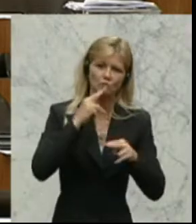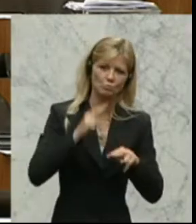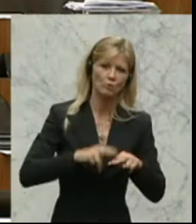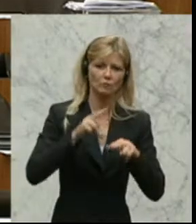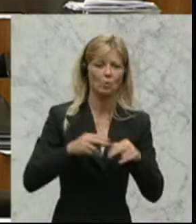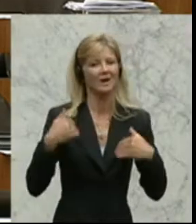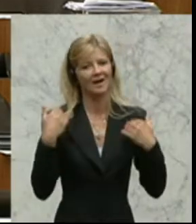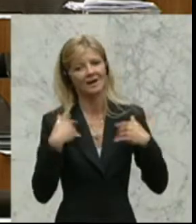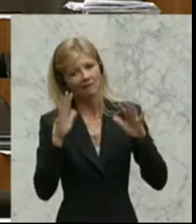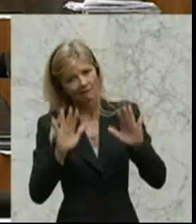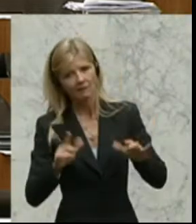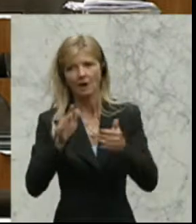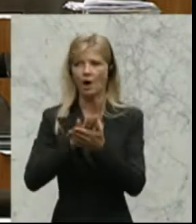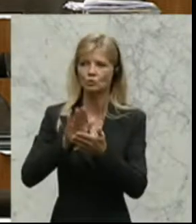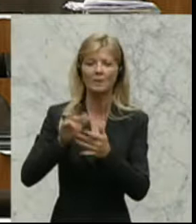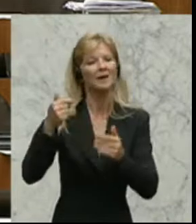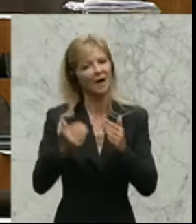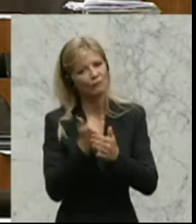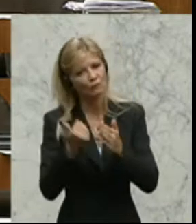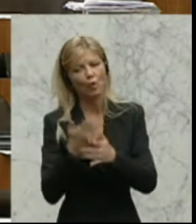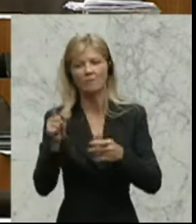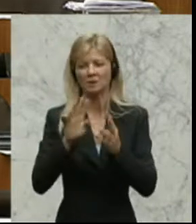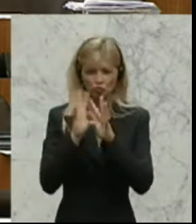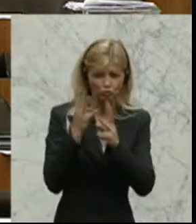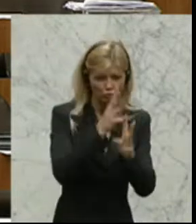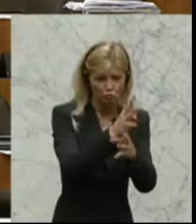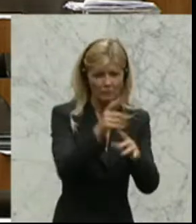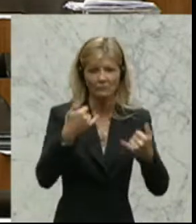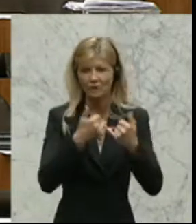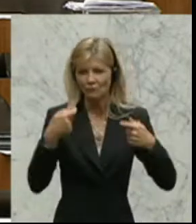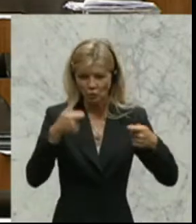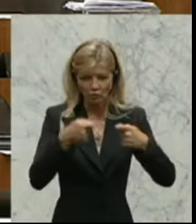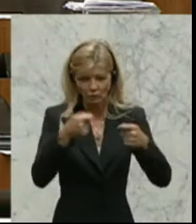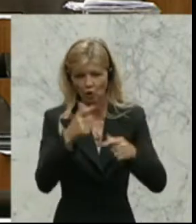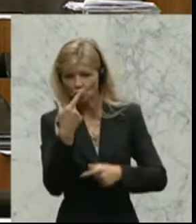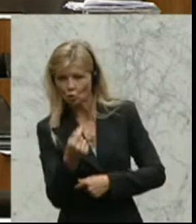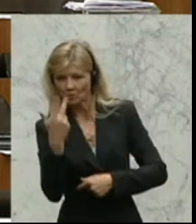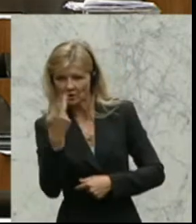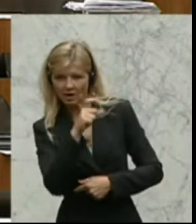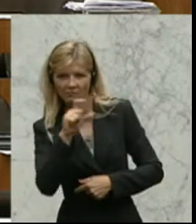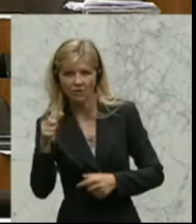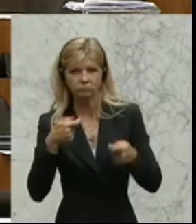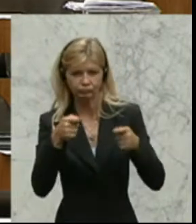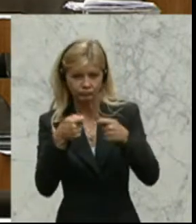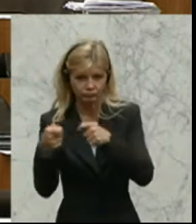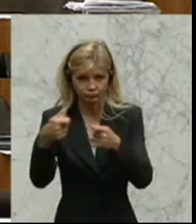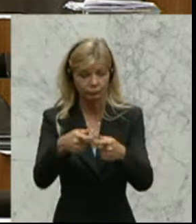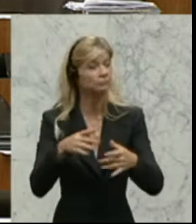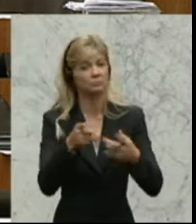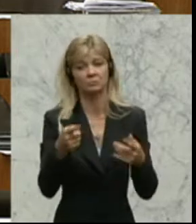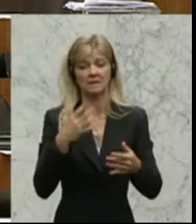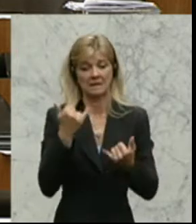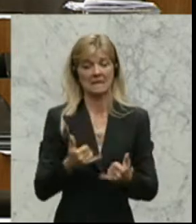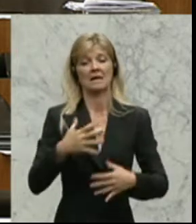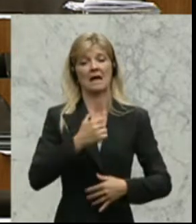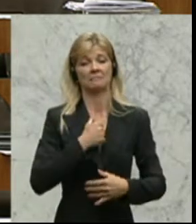wird der Dschungel beim Förderungssystem, Doppel-Dreifach-Förderung zum Beispiel, wird endlich in Angriff genommen. Ich sage Ihnen nur eines, es ist schon